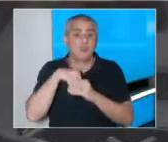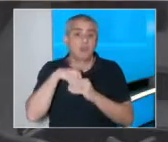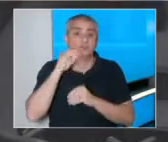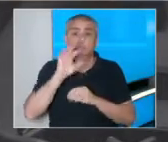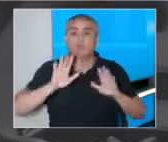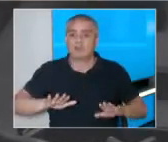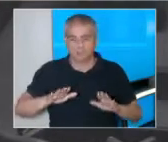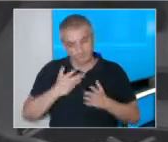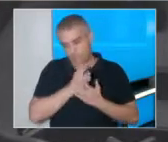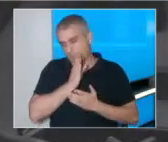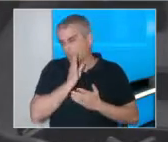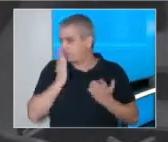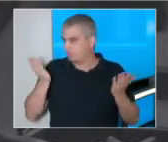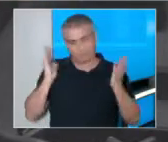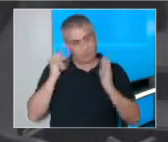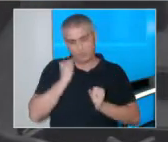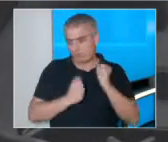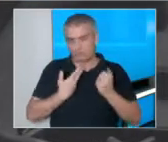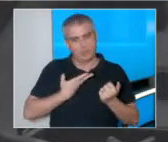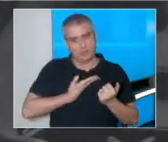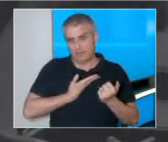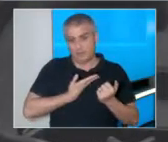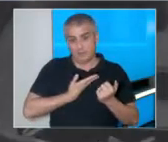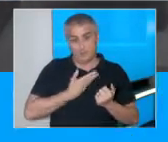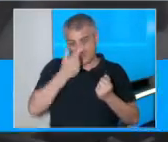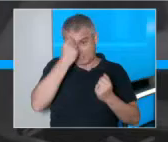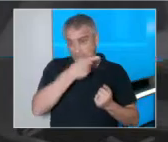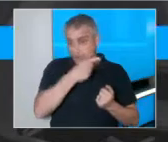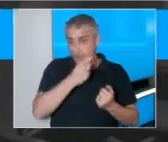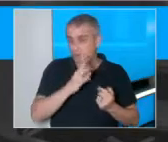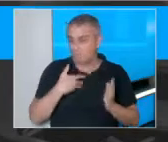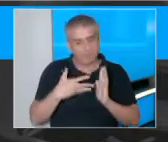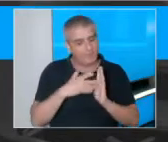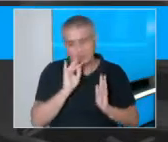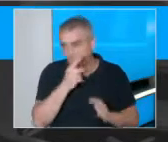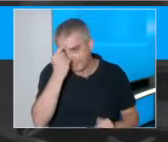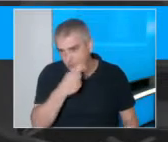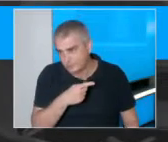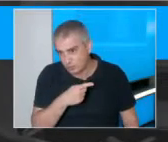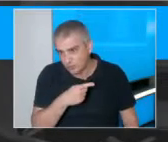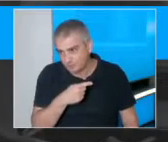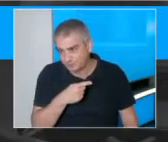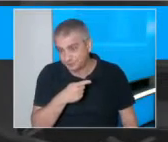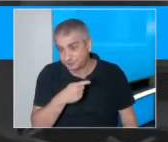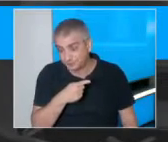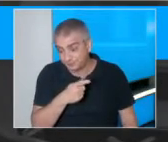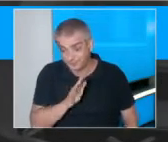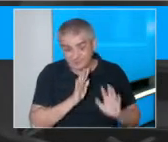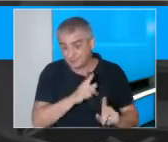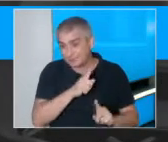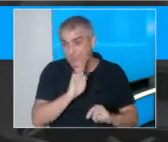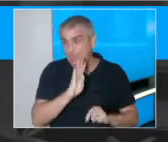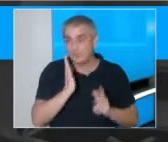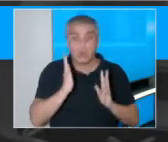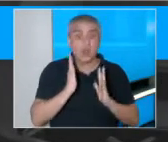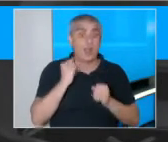לטובת כיסאות, זה בעיה שמאוד קשה לנו לקבל אותה. גדעון, איפה אני, הביקורת שלי כלפי גדעון, שהשנאה שלו